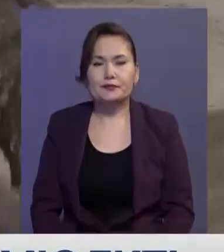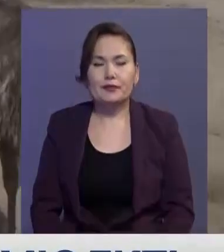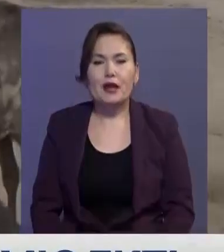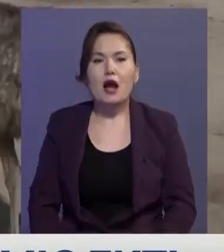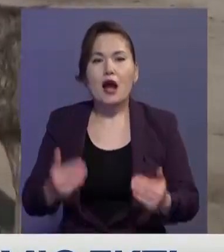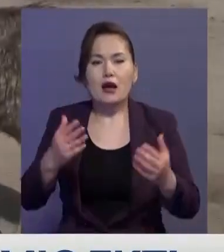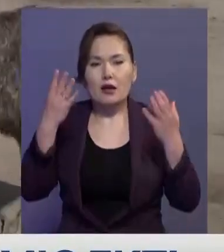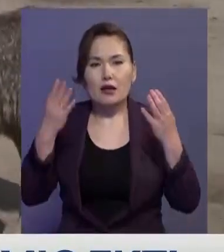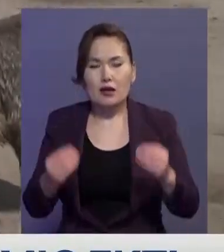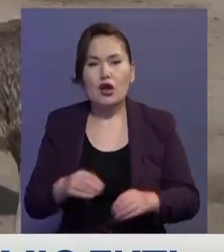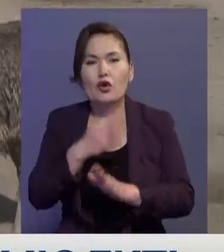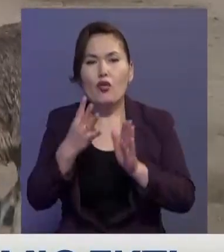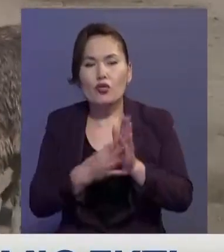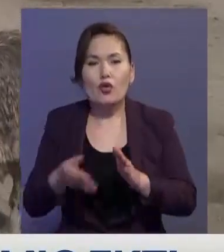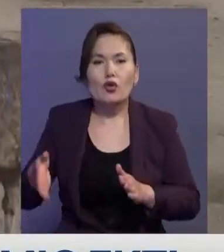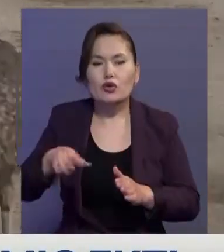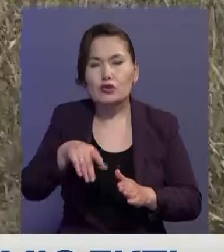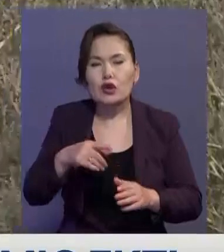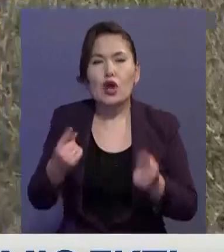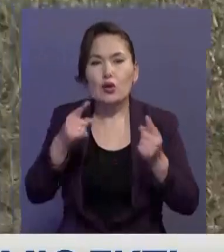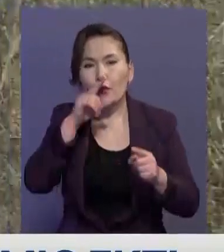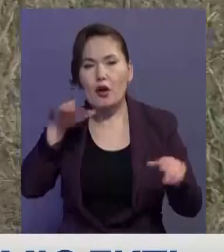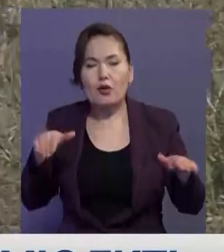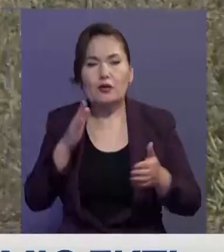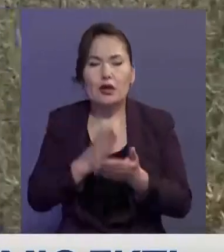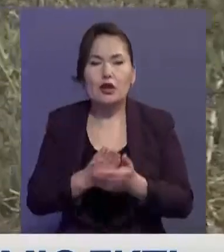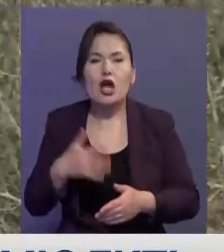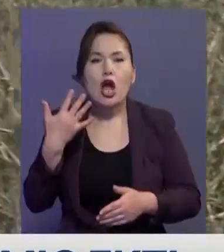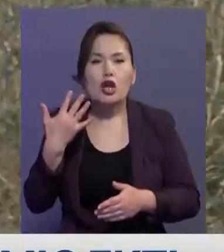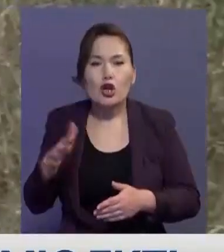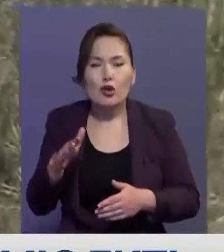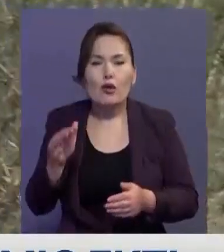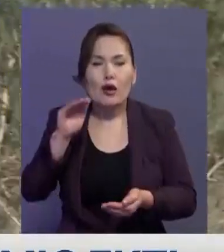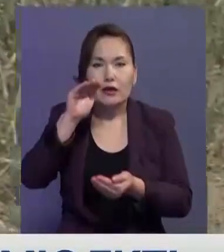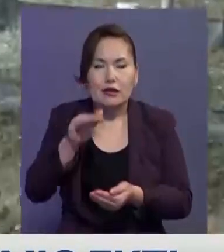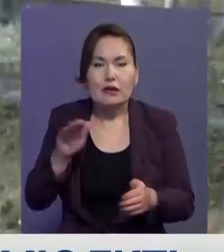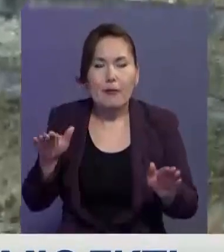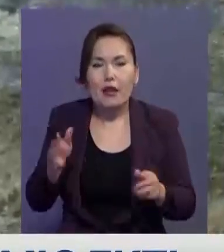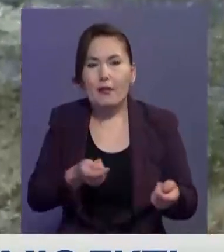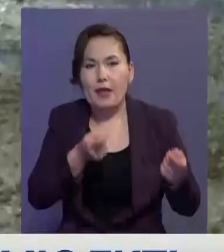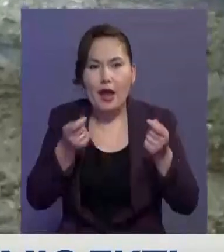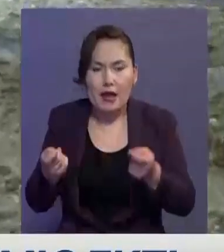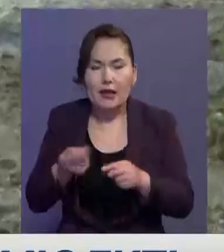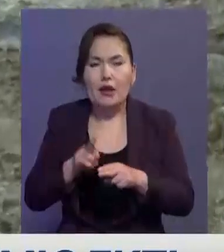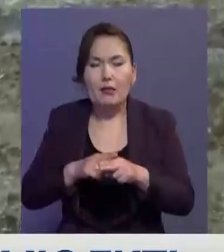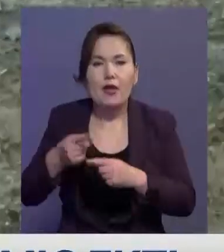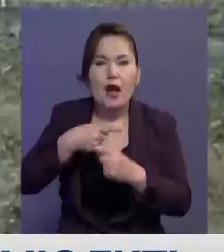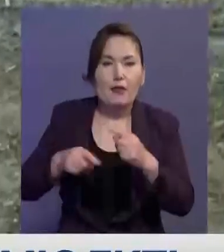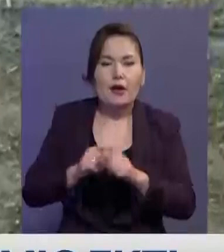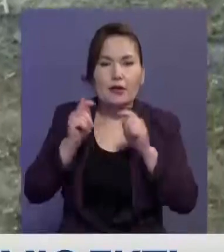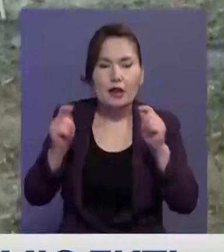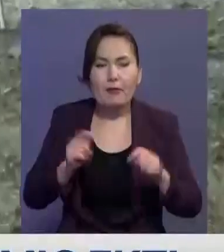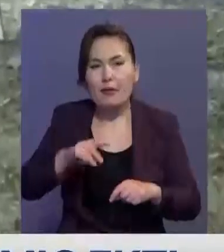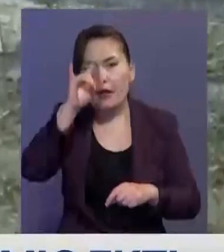Қазіргі таңда мұнда 19 түйеқұс бар. Шаруа биыл жазда 50 балапанның 40-ын сатып, 10-ын алып қалған. Айтуынша, елімізде өсіріле бермейтін